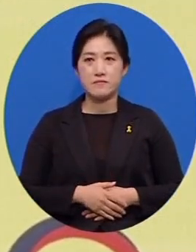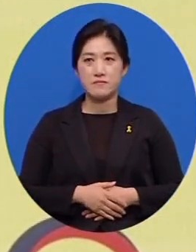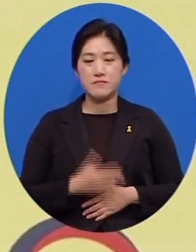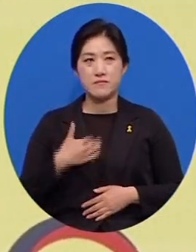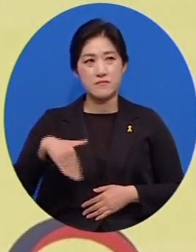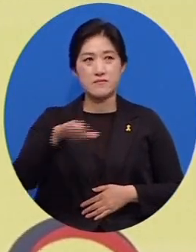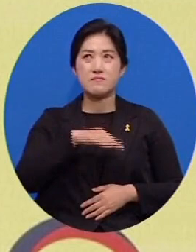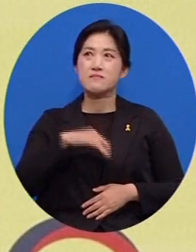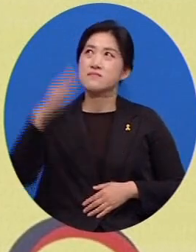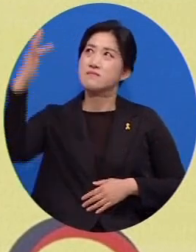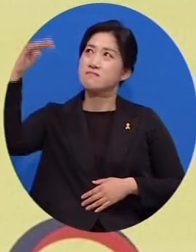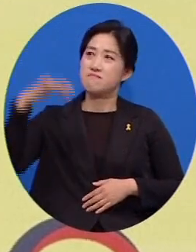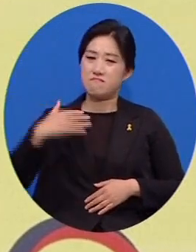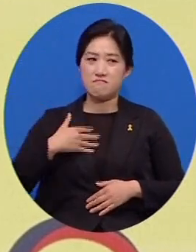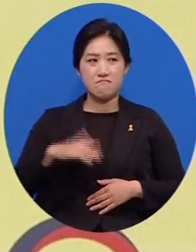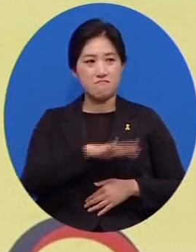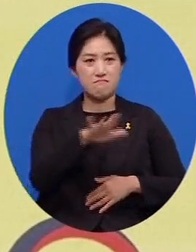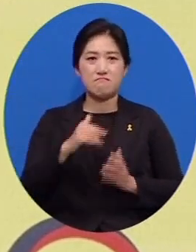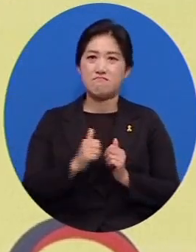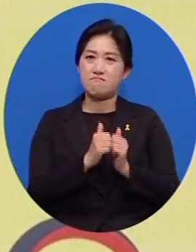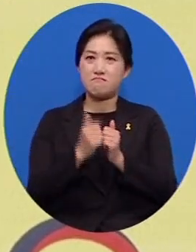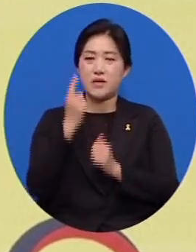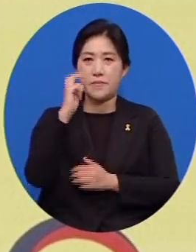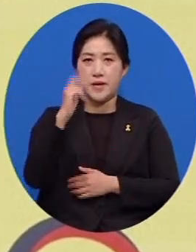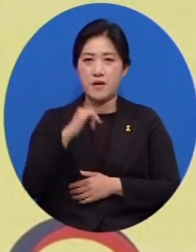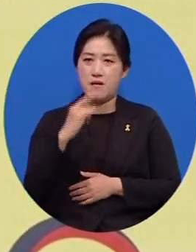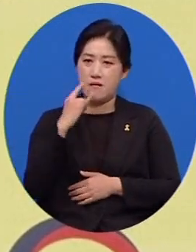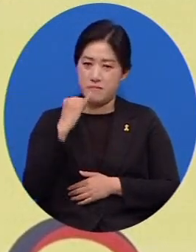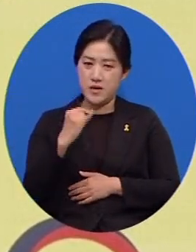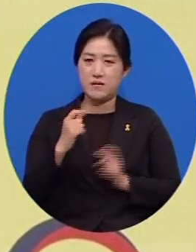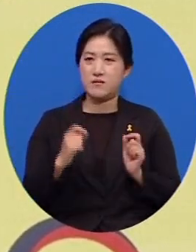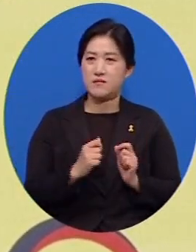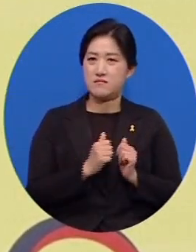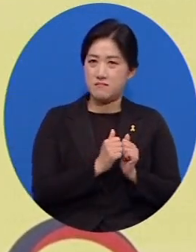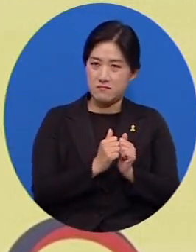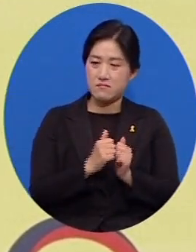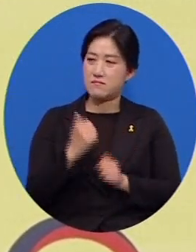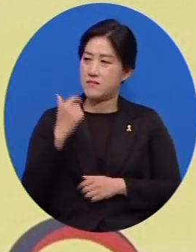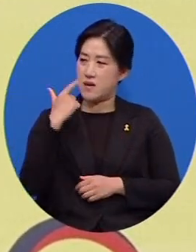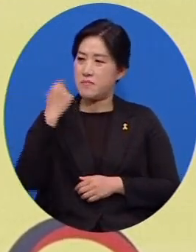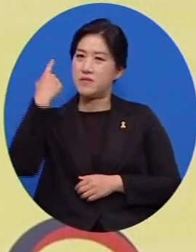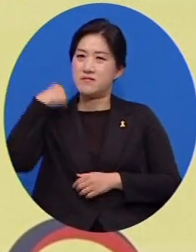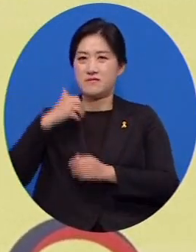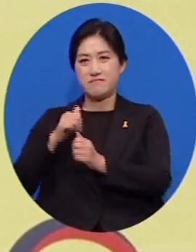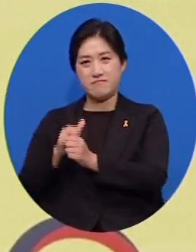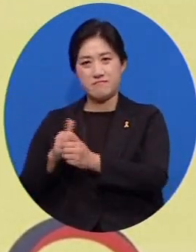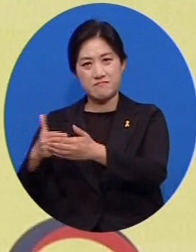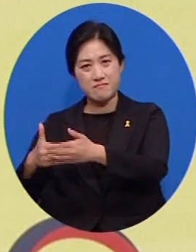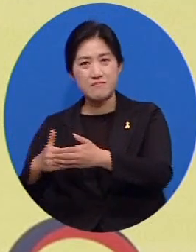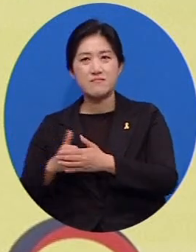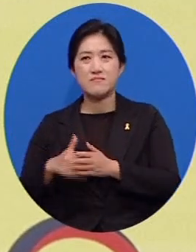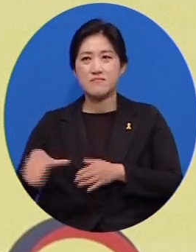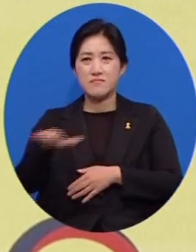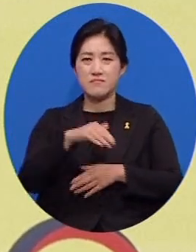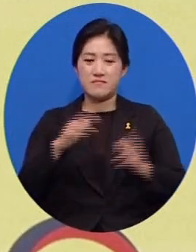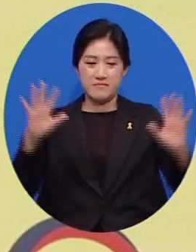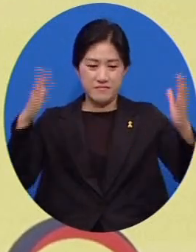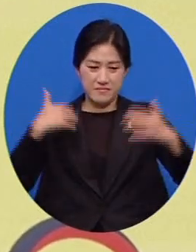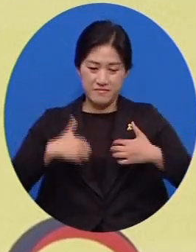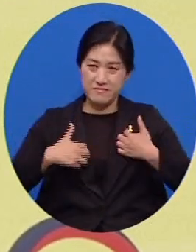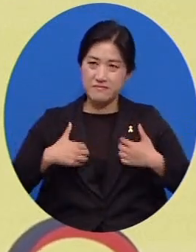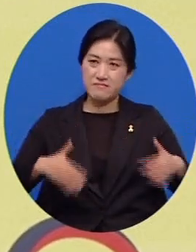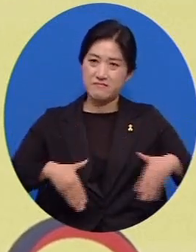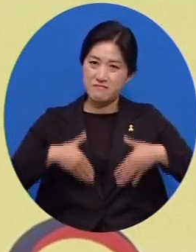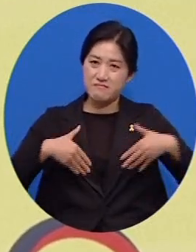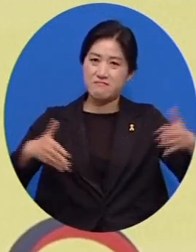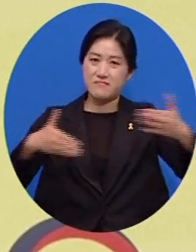우리 곁에 함께 있을 겁니다. 엄마 곁에서, 아빠 뒤에서 여러분들을 반기며